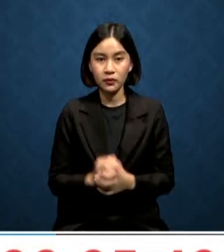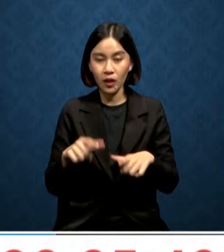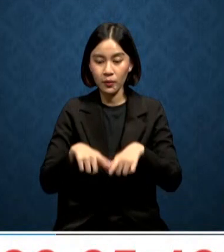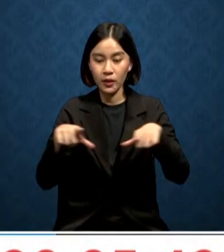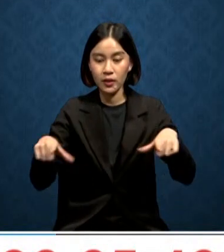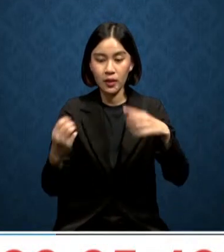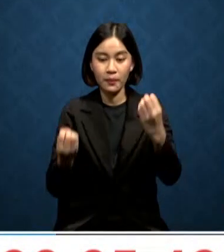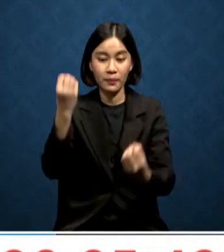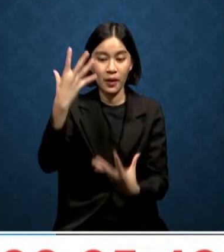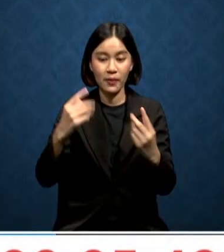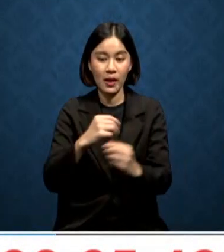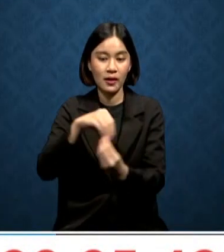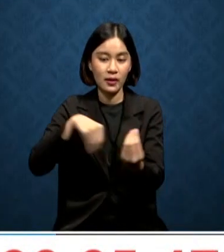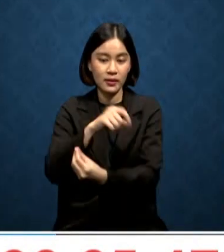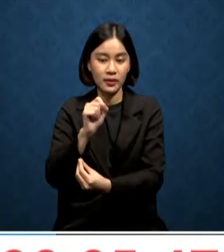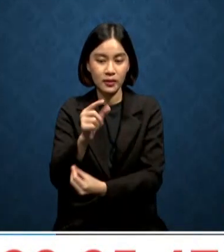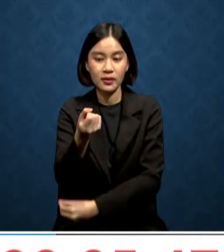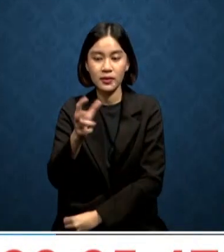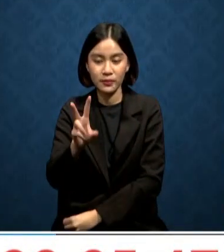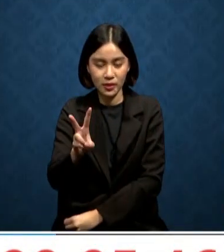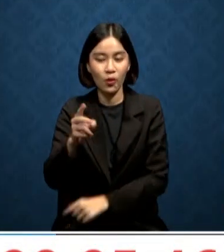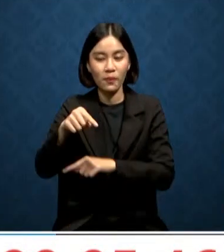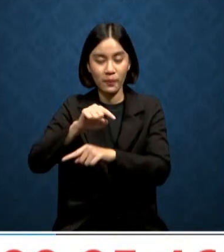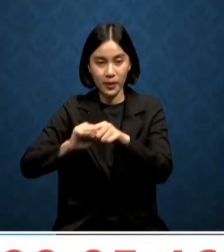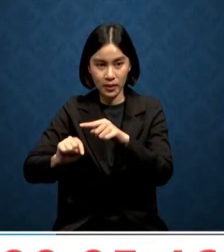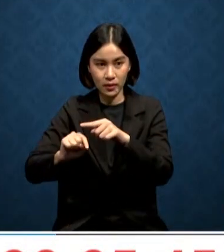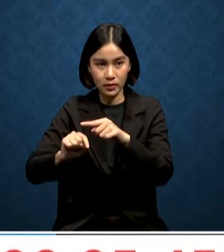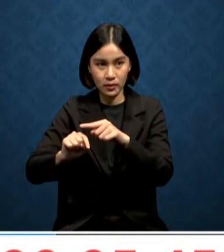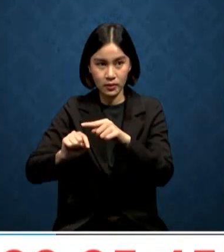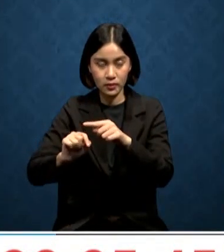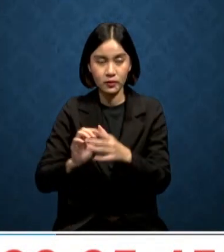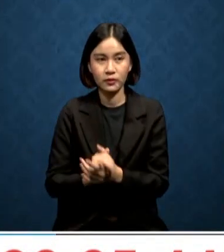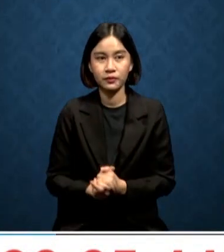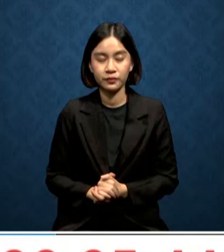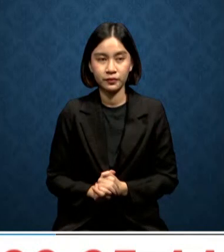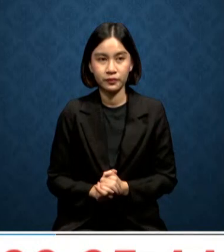ที่ป่าเศรษฐกิจ 13% 12% นะครับของพื้นที่ประเทศ